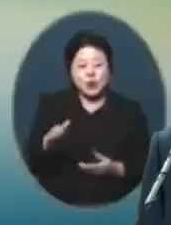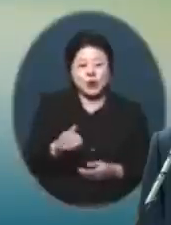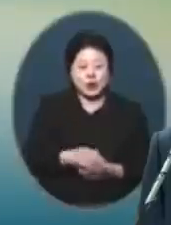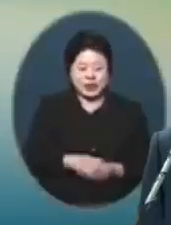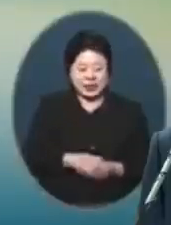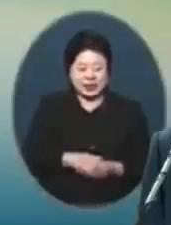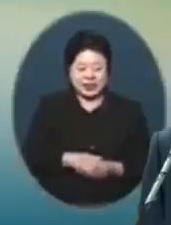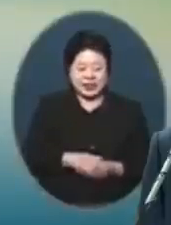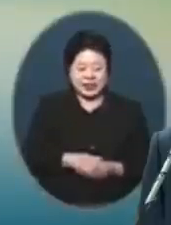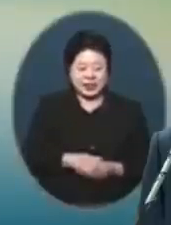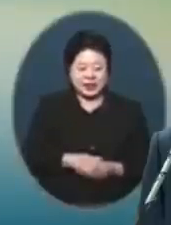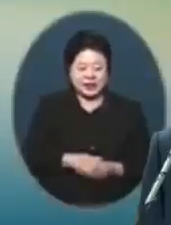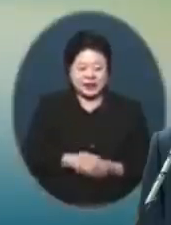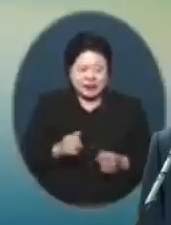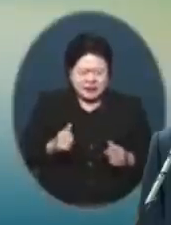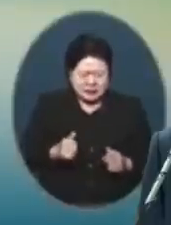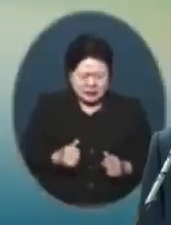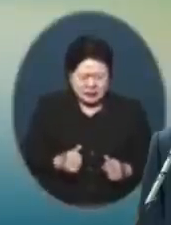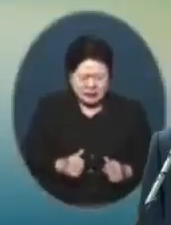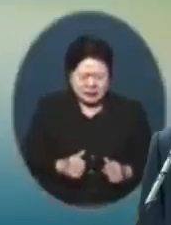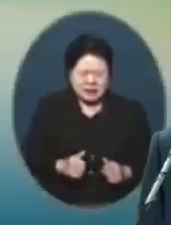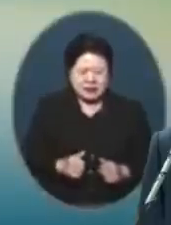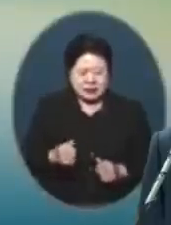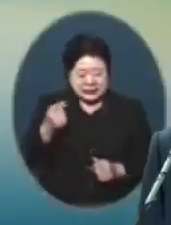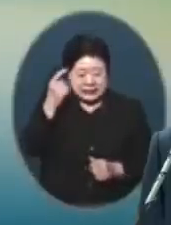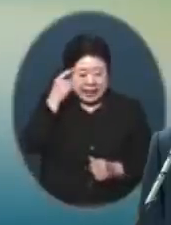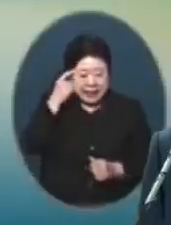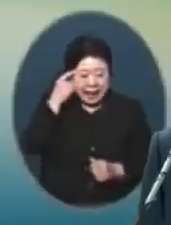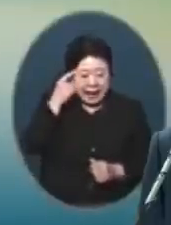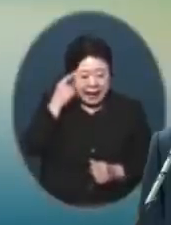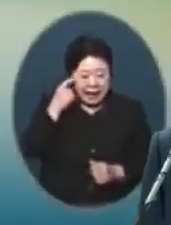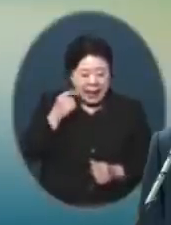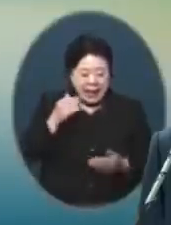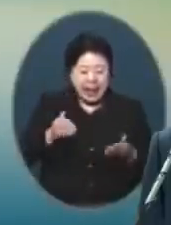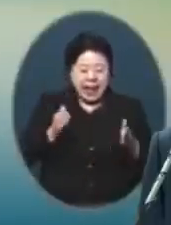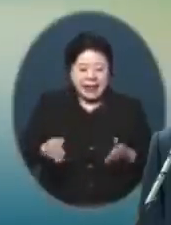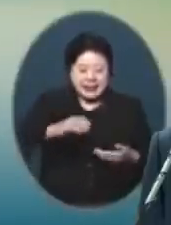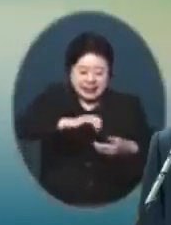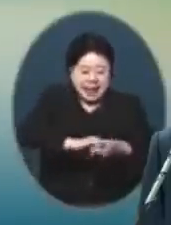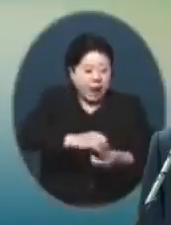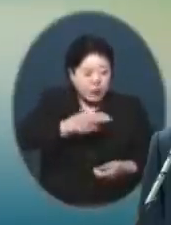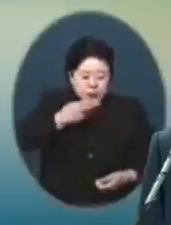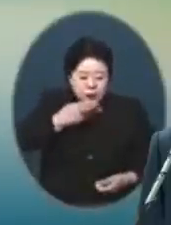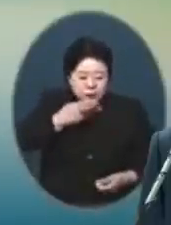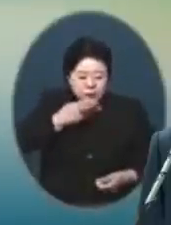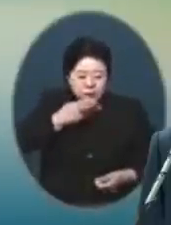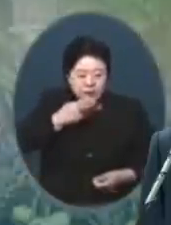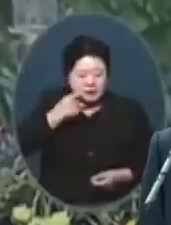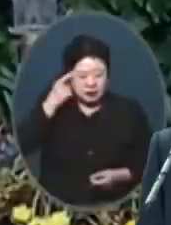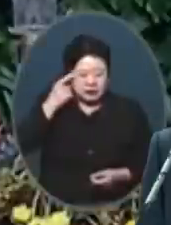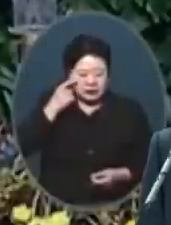몸에는 한계가 있을지라도 우리의 정신에는 한계가 없습니다.